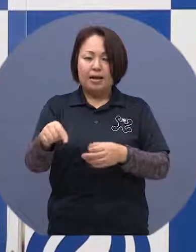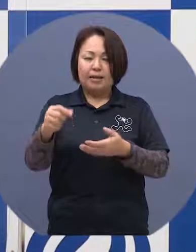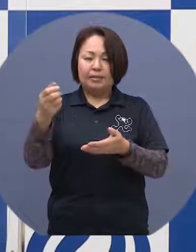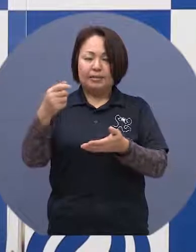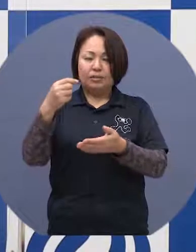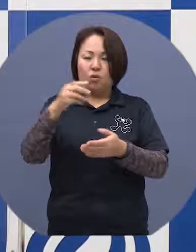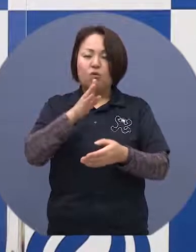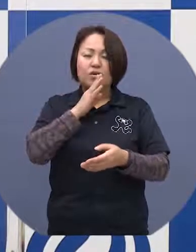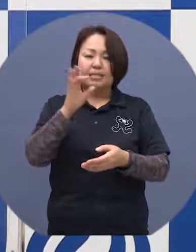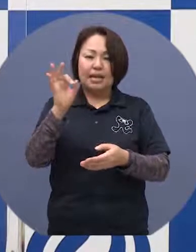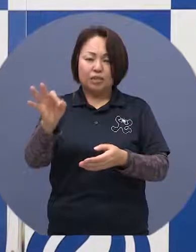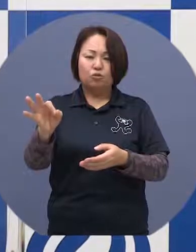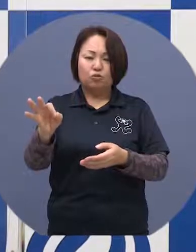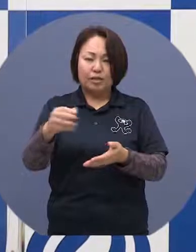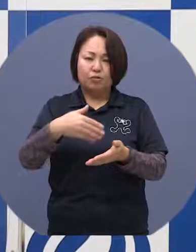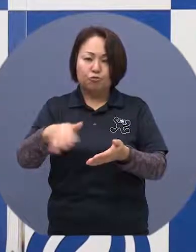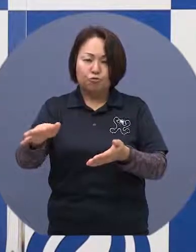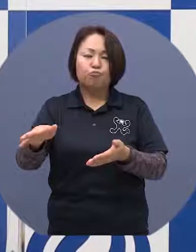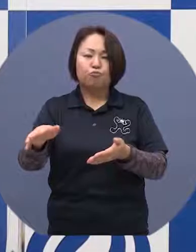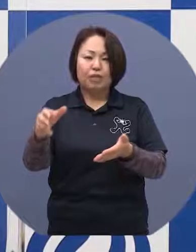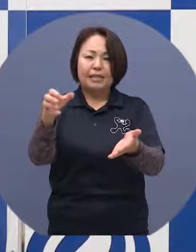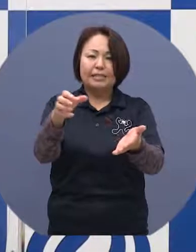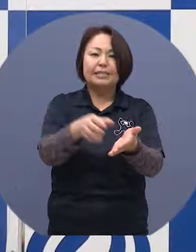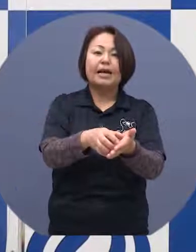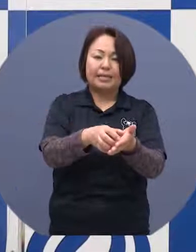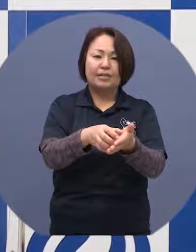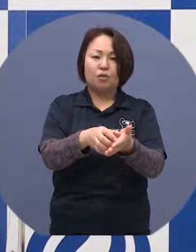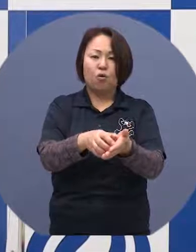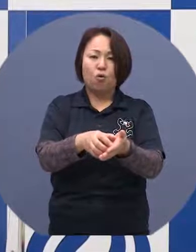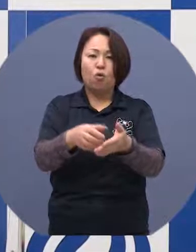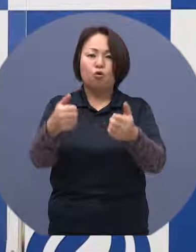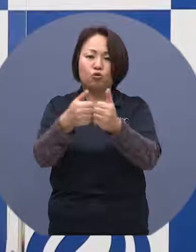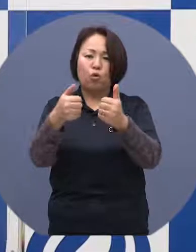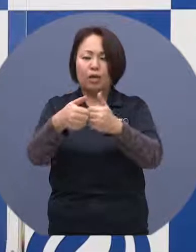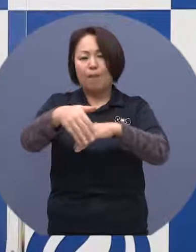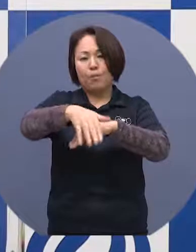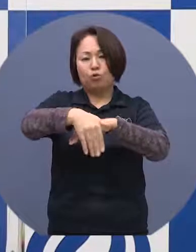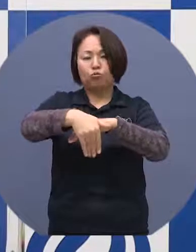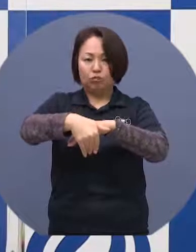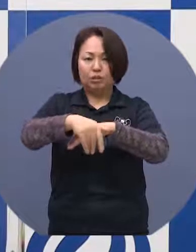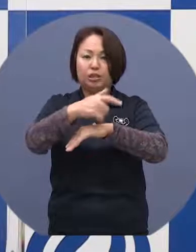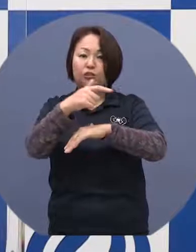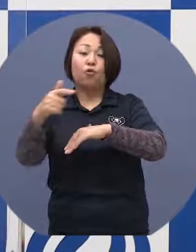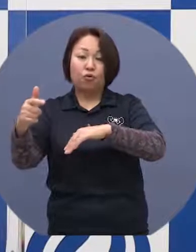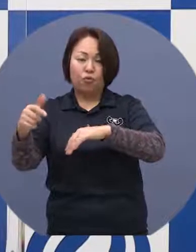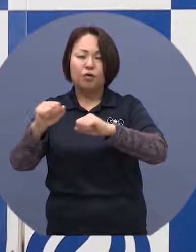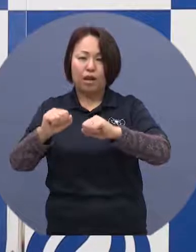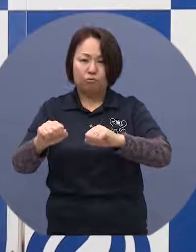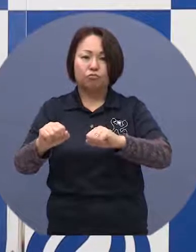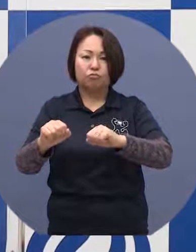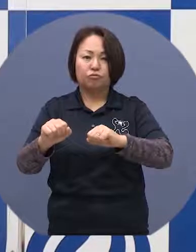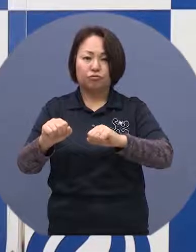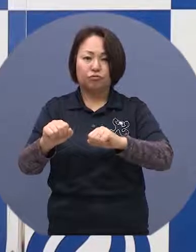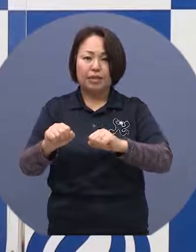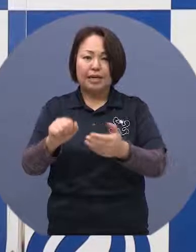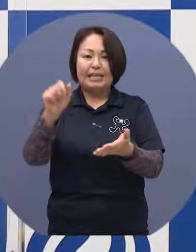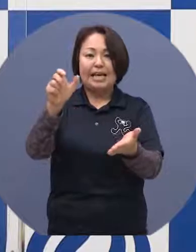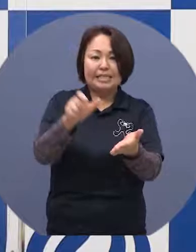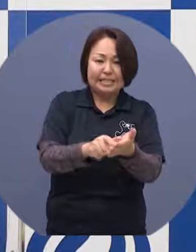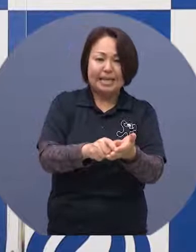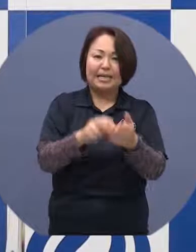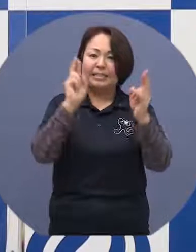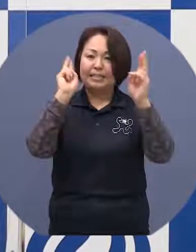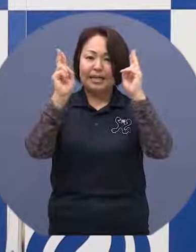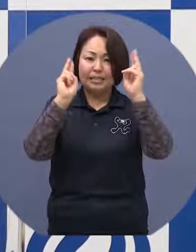コールセンターなどの業もになっていたことになっております決済事業者は先ほど申し上げましたがぺーぺー株式会社さんが